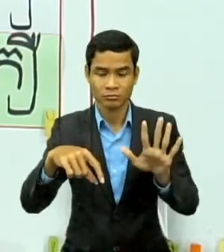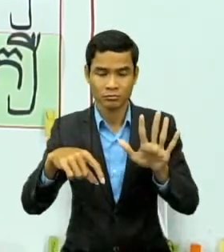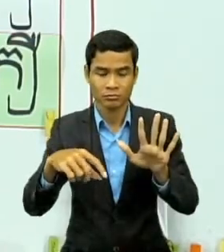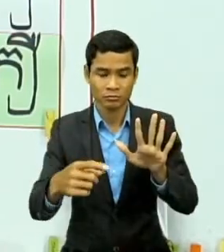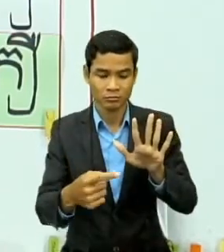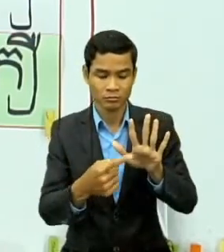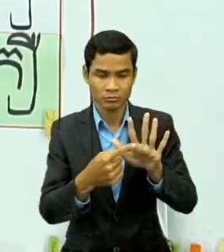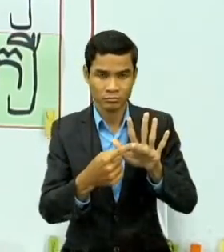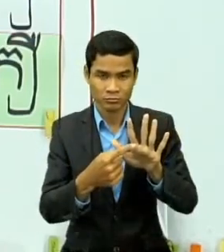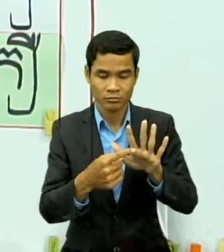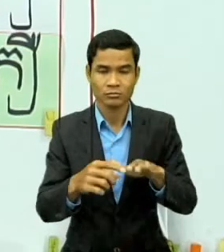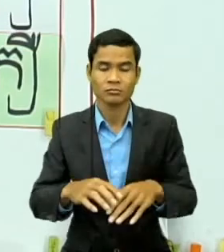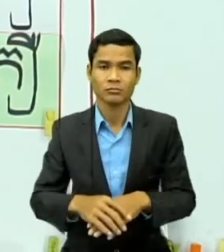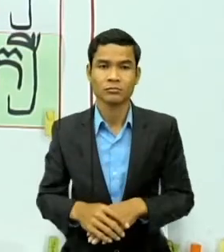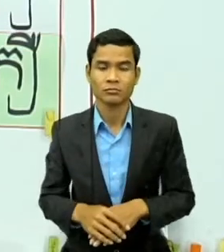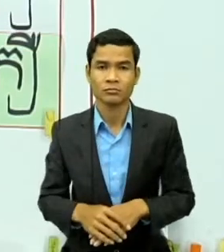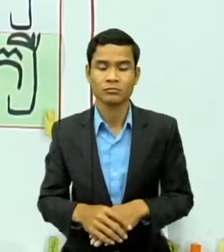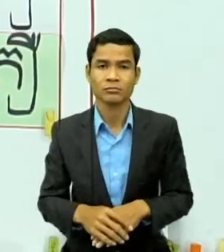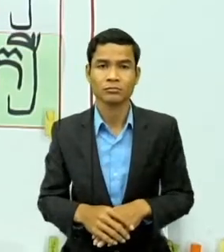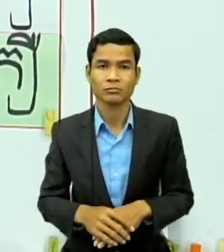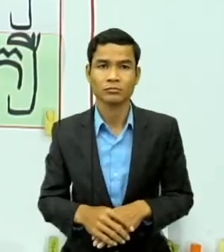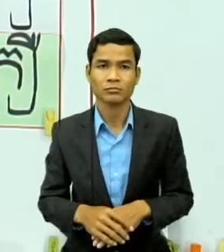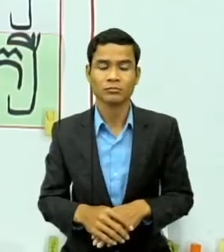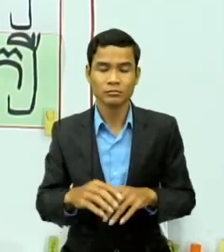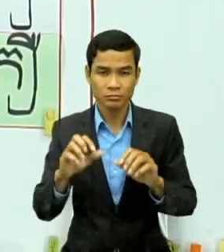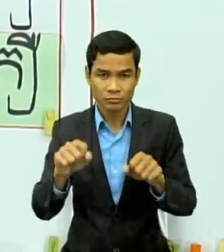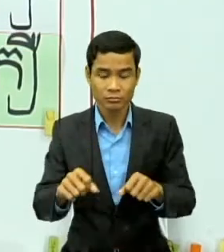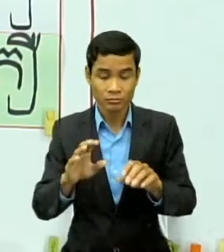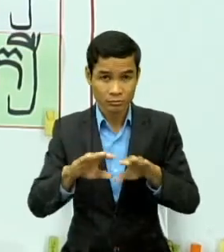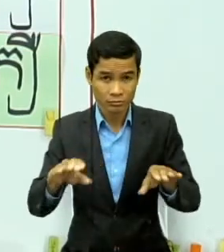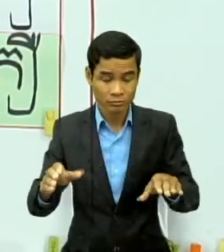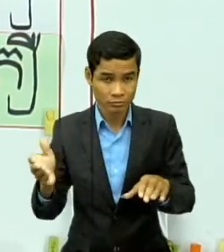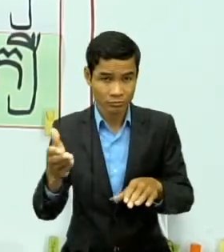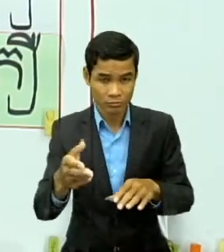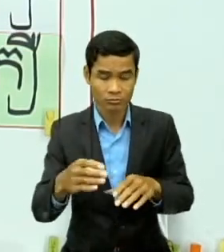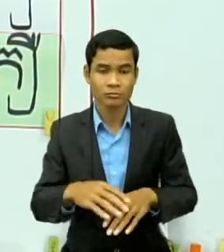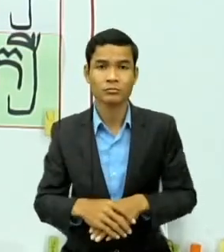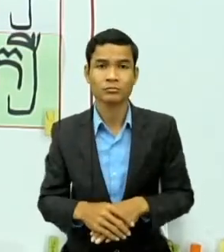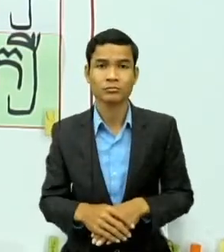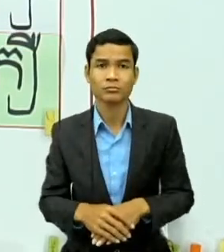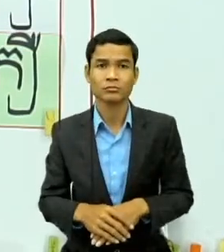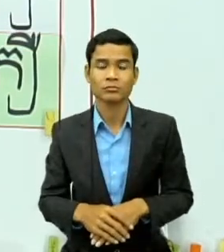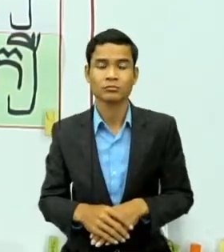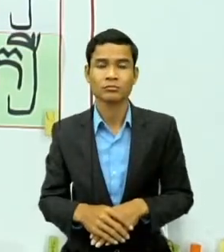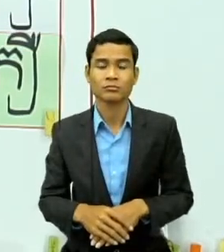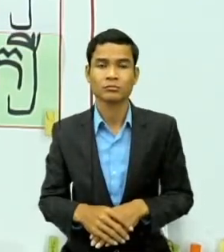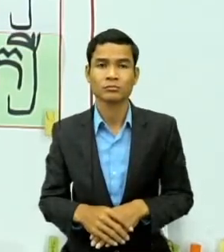អឺកើចាកូន